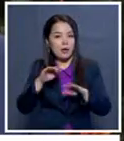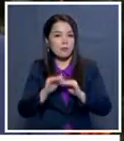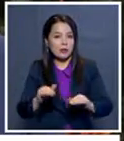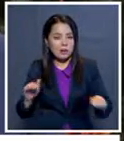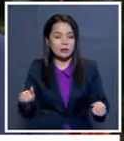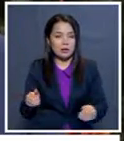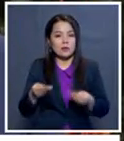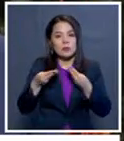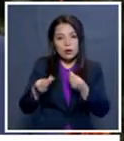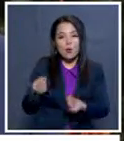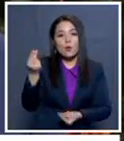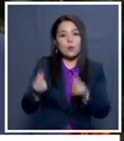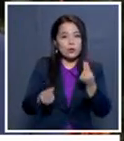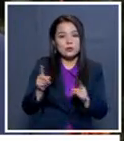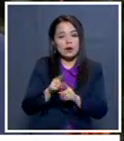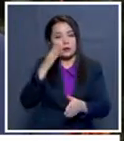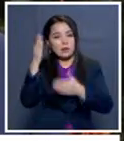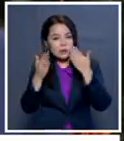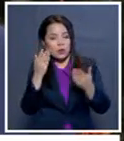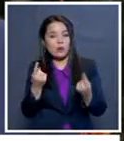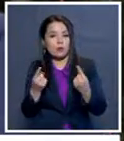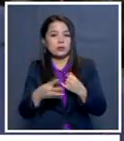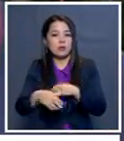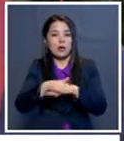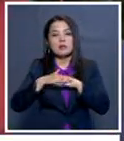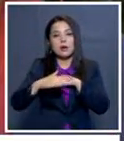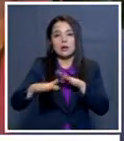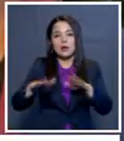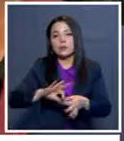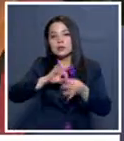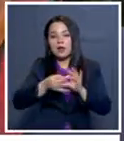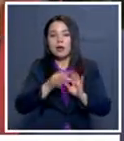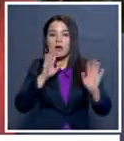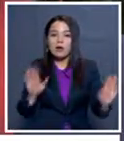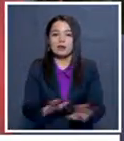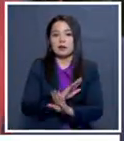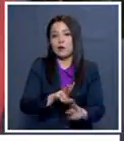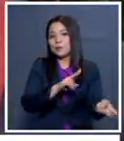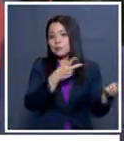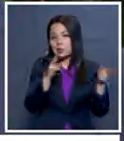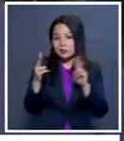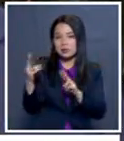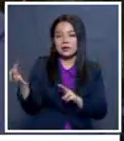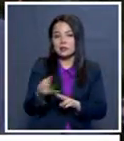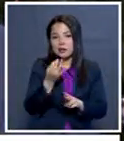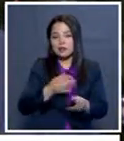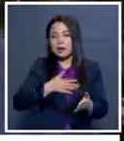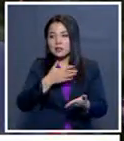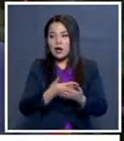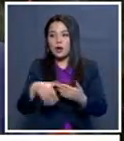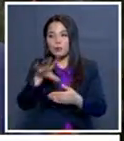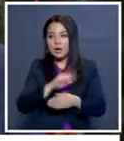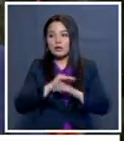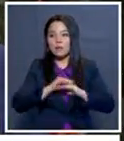аңыз ретінде, ойын ретінде сол ұлы даланың жеті қырын әнімен, биімен, күйімен айтып шықты. Яғни